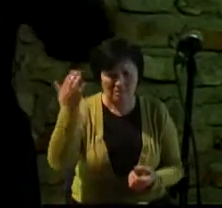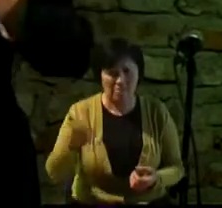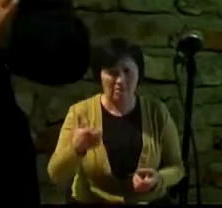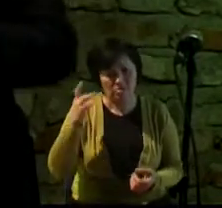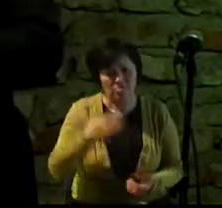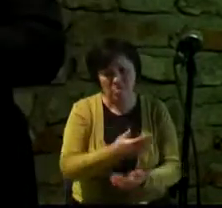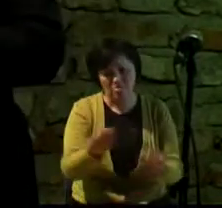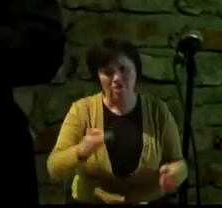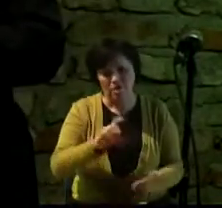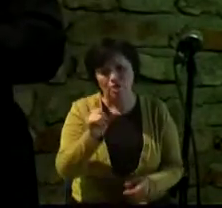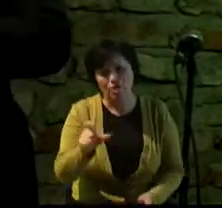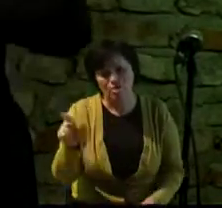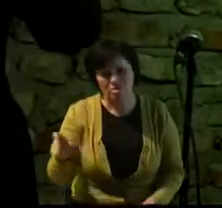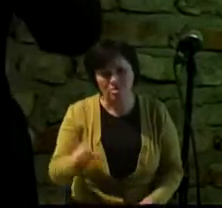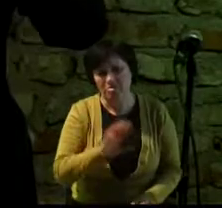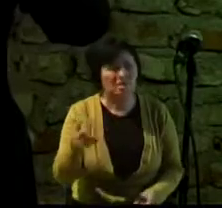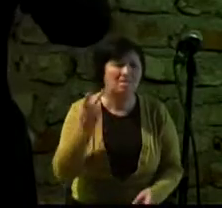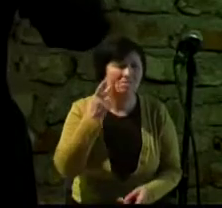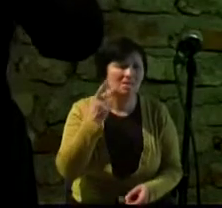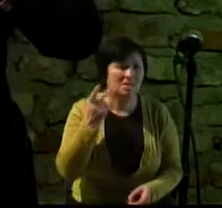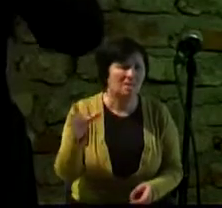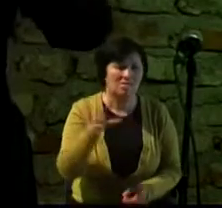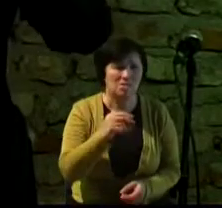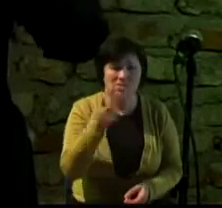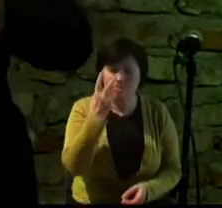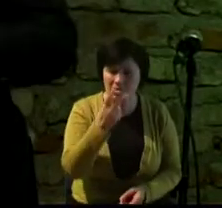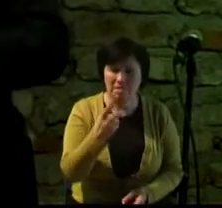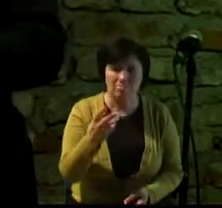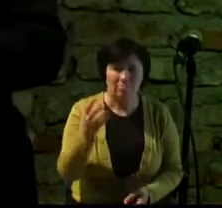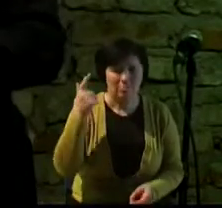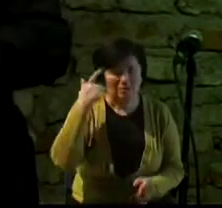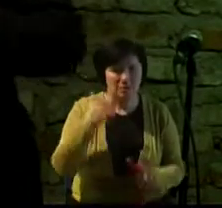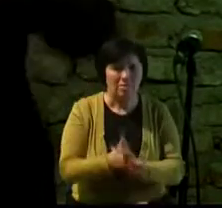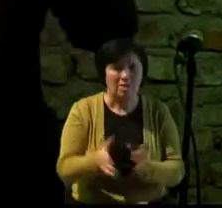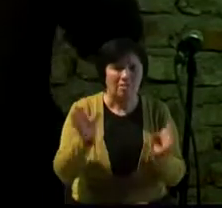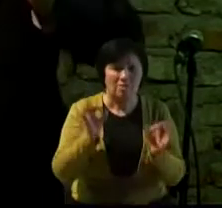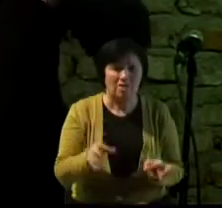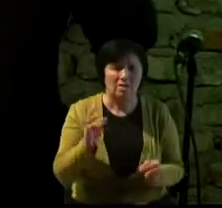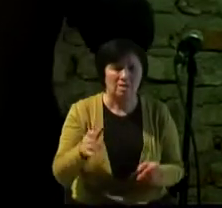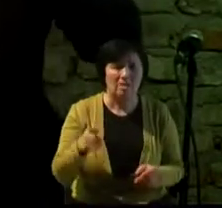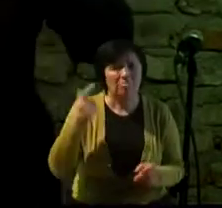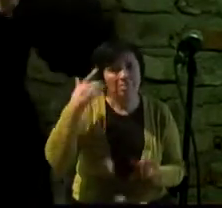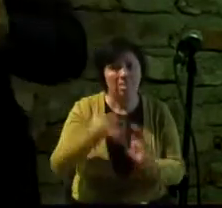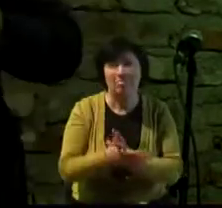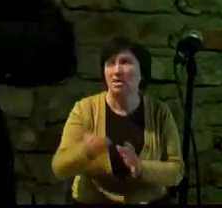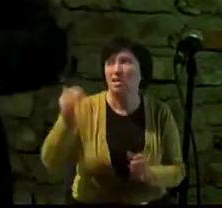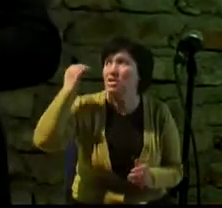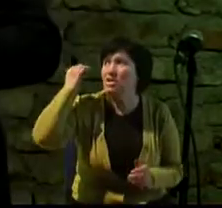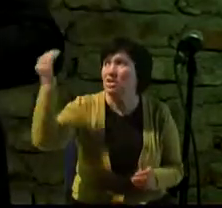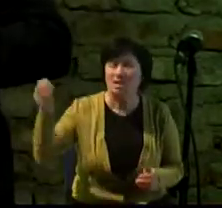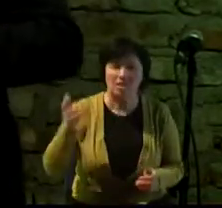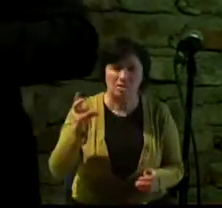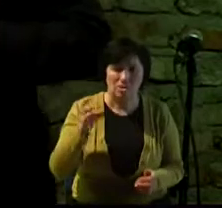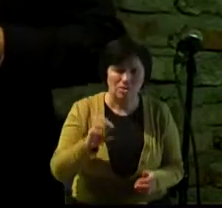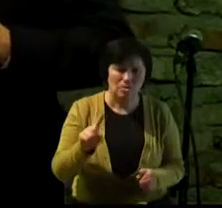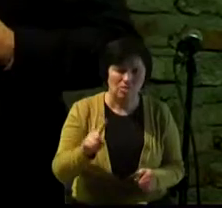настолько сильно будет Его влияние и Его благодать на нас. И мы можем сегодня уйти с этого